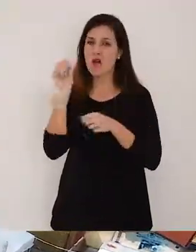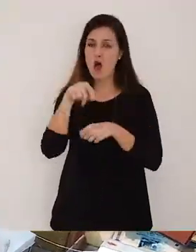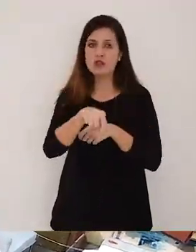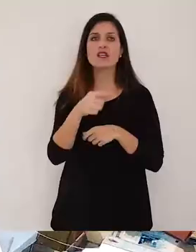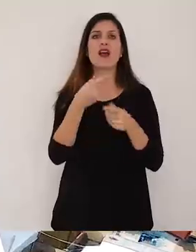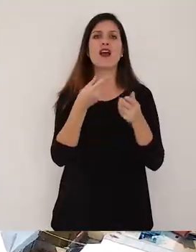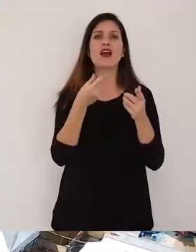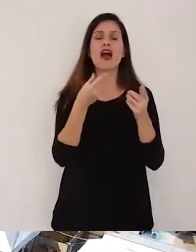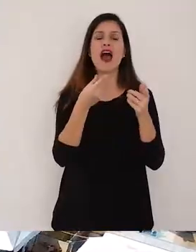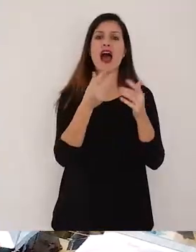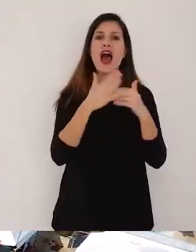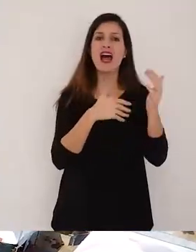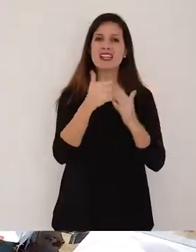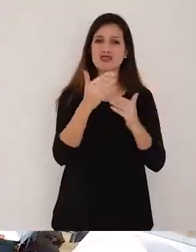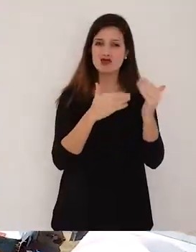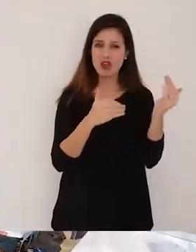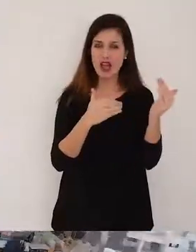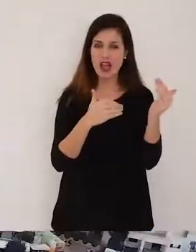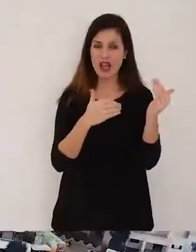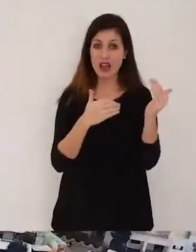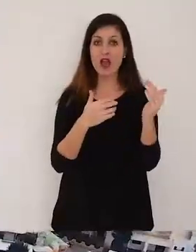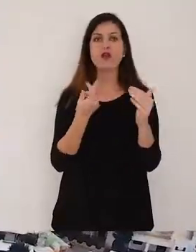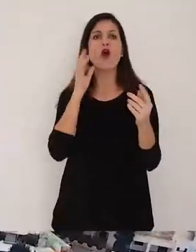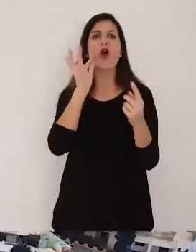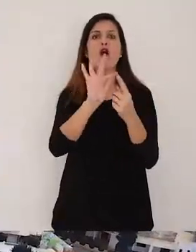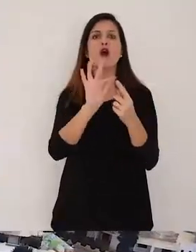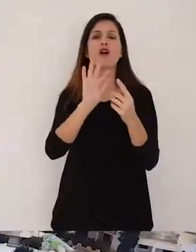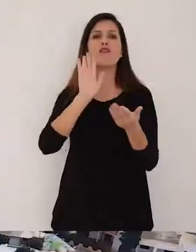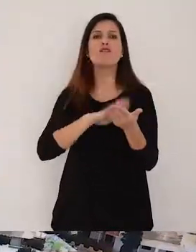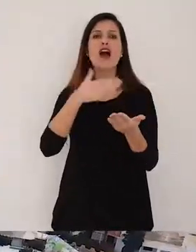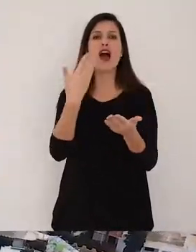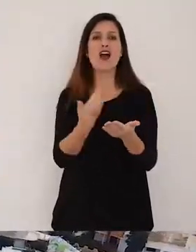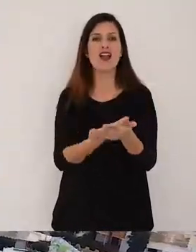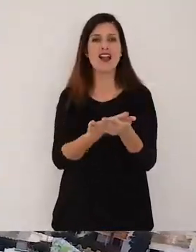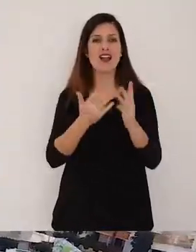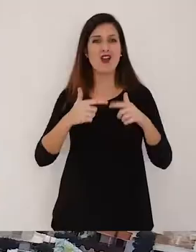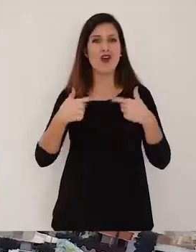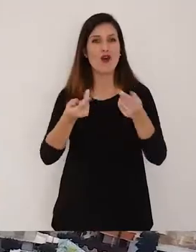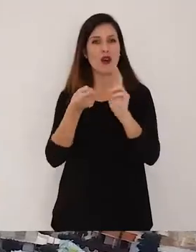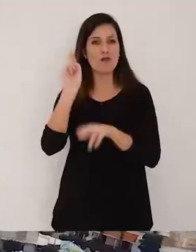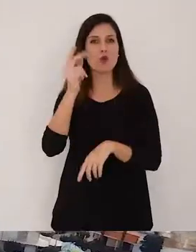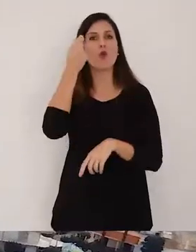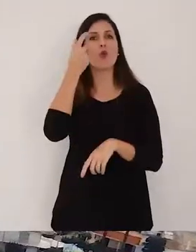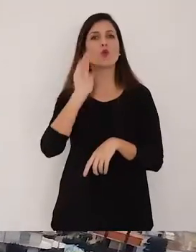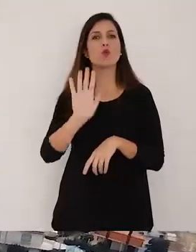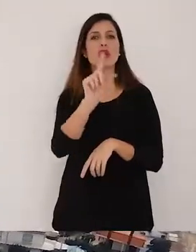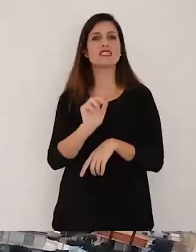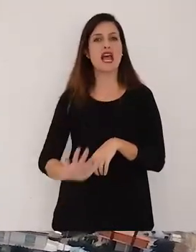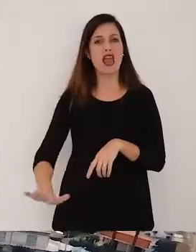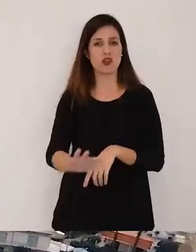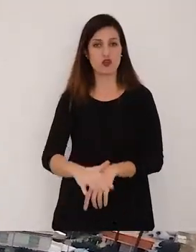e dell'agricoltura del Sud Salento, istituita per la promozione e la valorizzazione dei prodotti della cultura